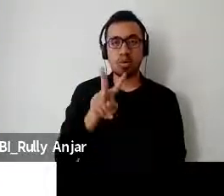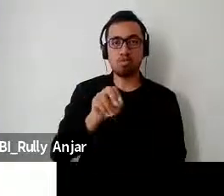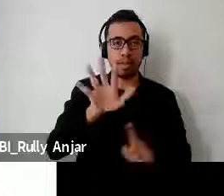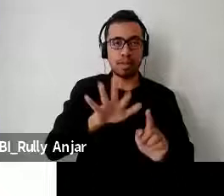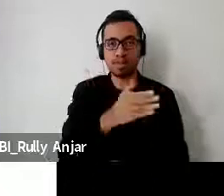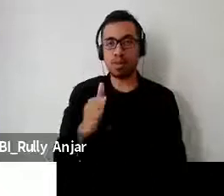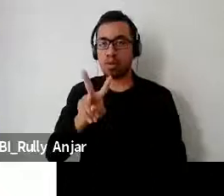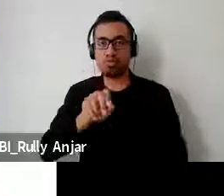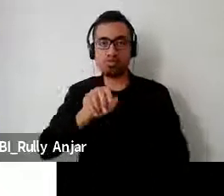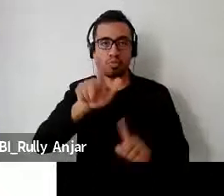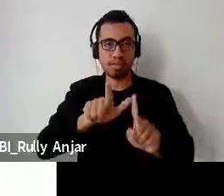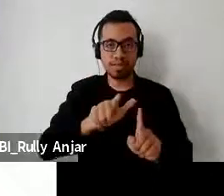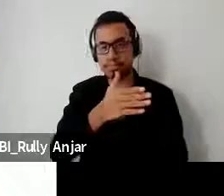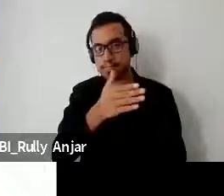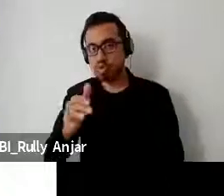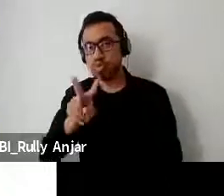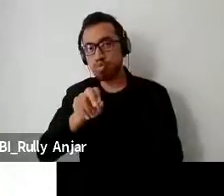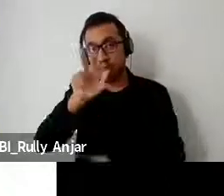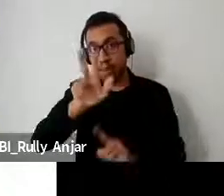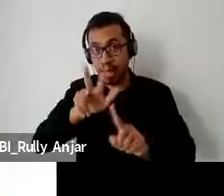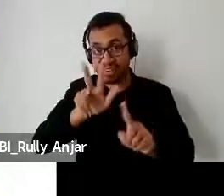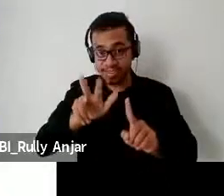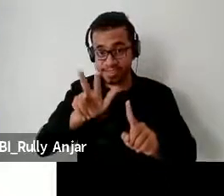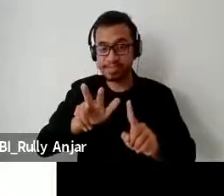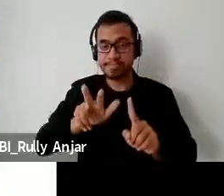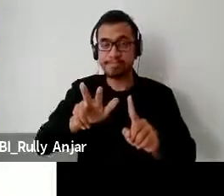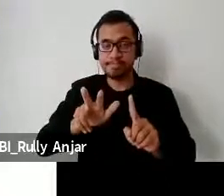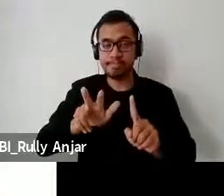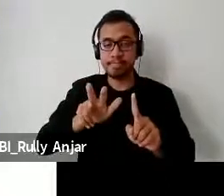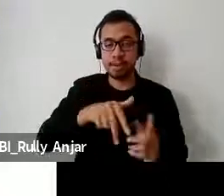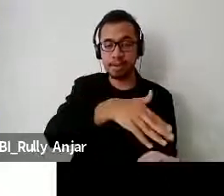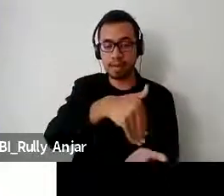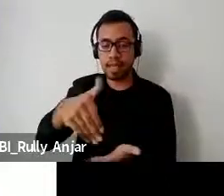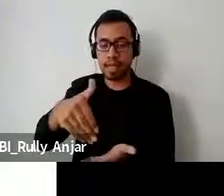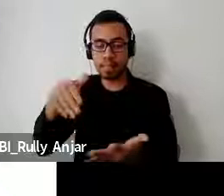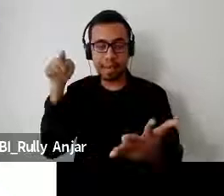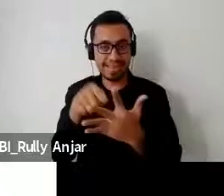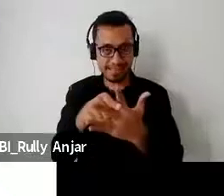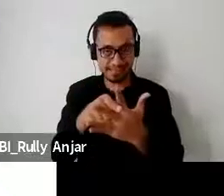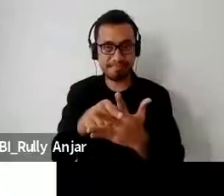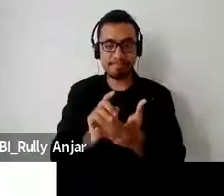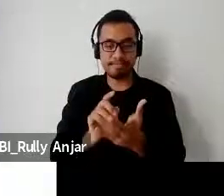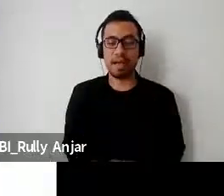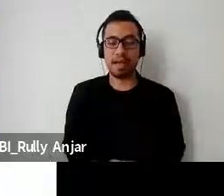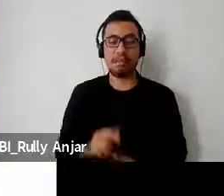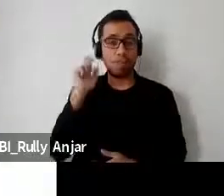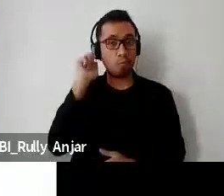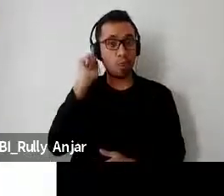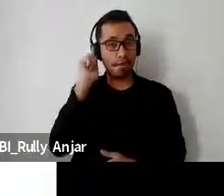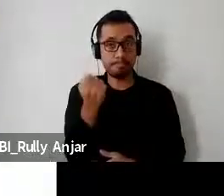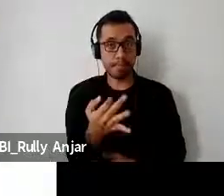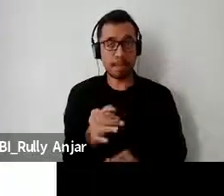2017, dan 2018, itu perempuan itu hanya sekitar 8%,